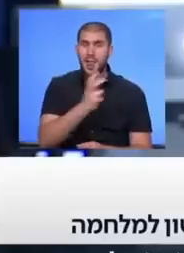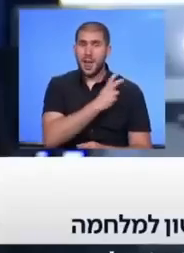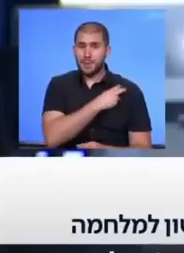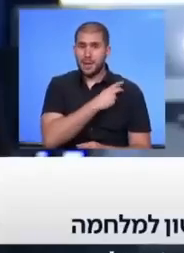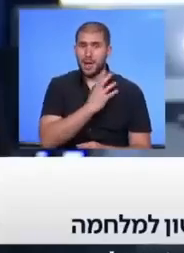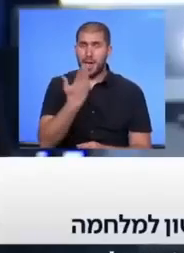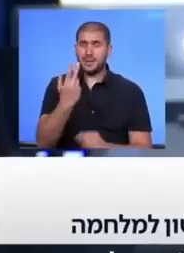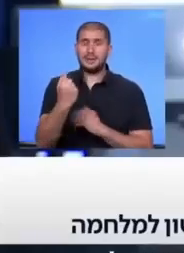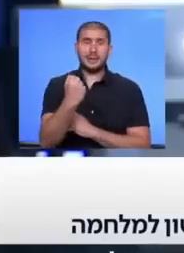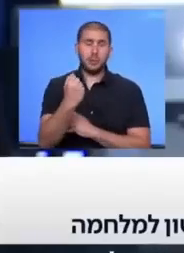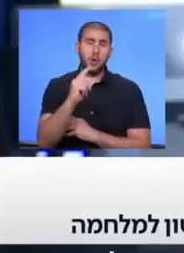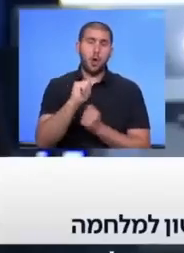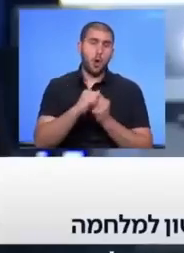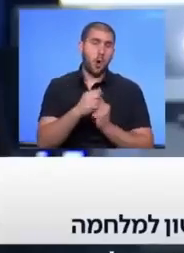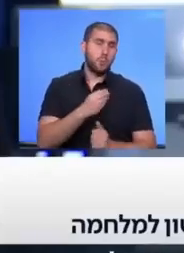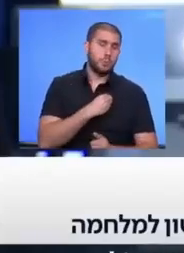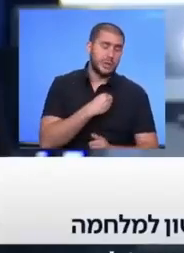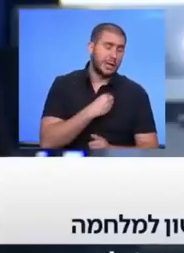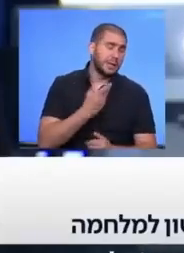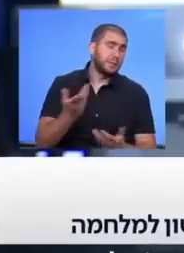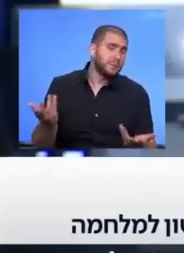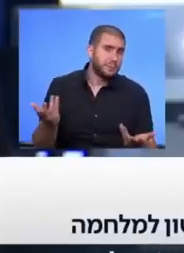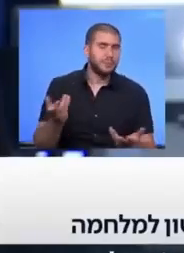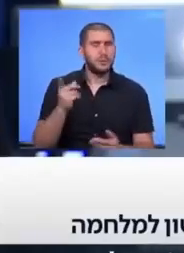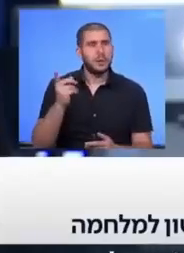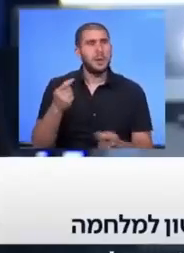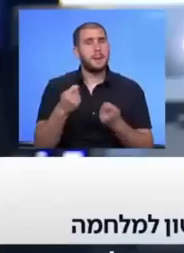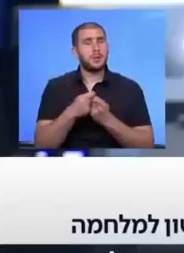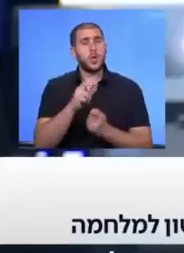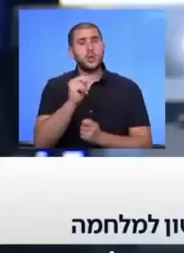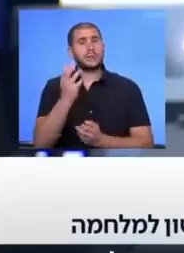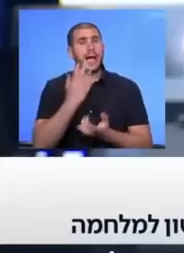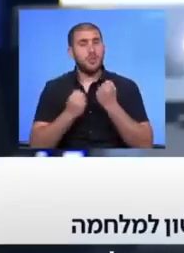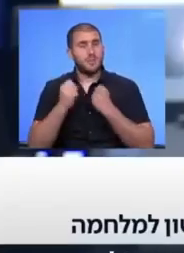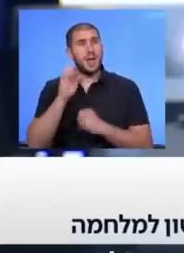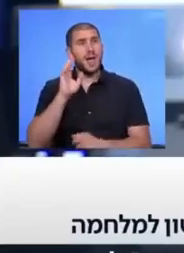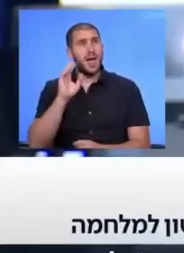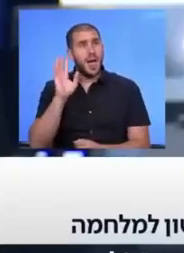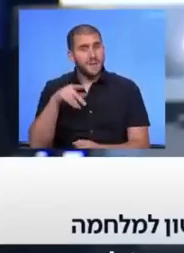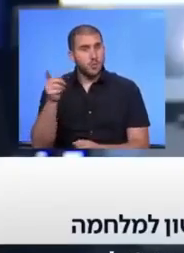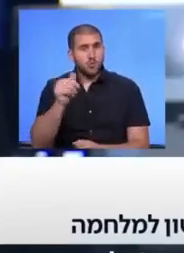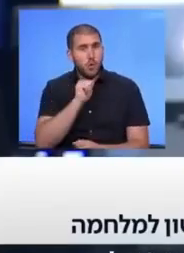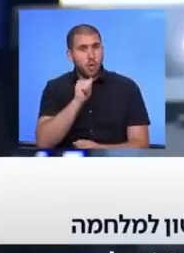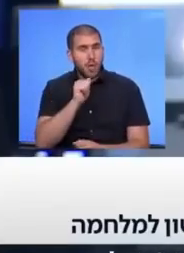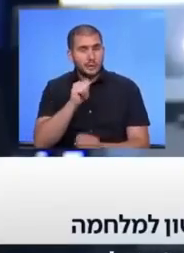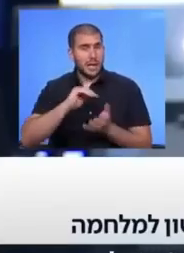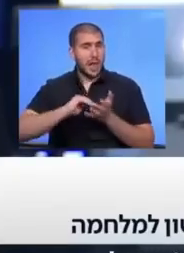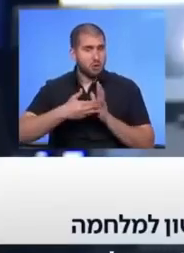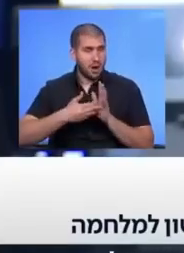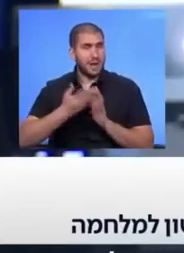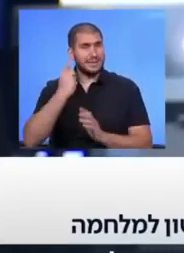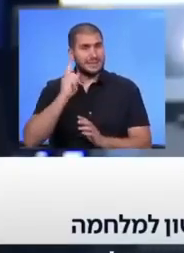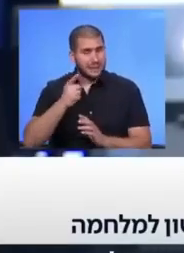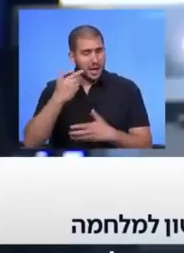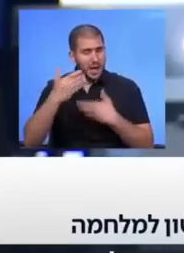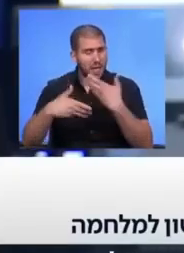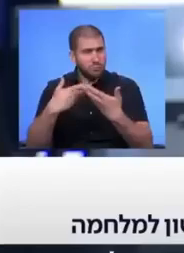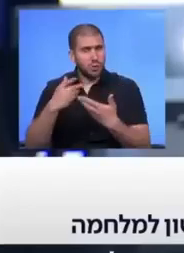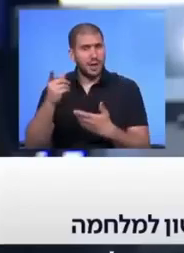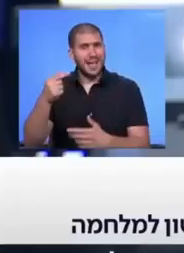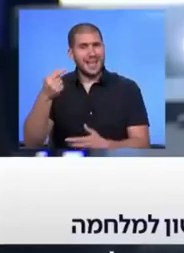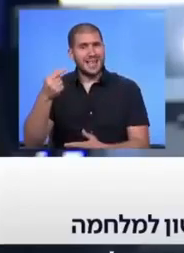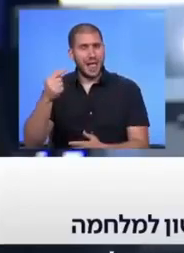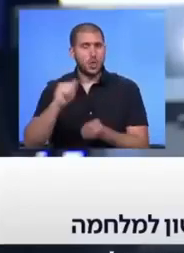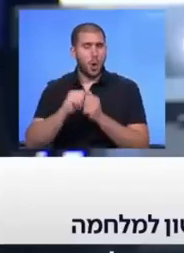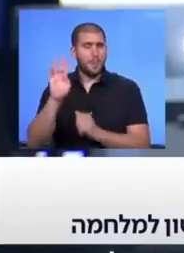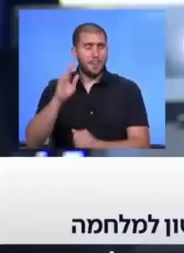הייתה סמכות, אולי מוסרית, אני לא יודע, שבעניין של חטופים, למרות שגם הוא לא רצה לאשר, היה צריך להמשיך את זה לגלנט